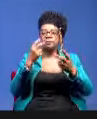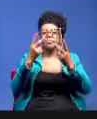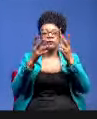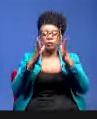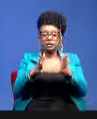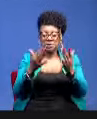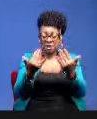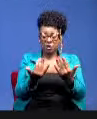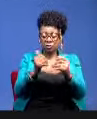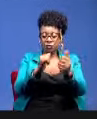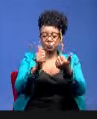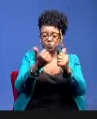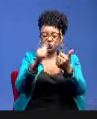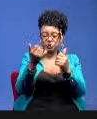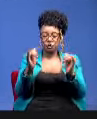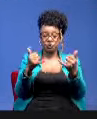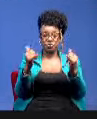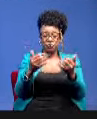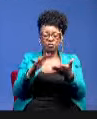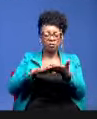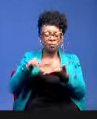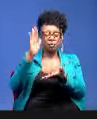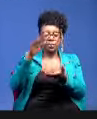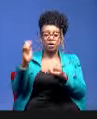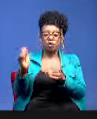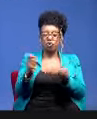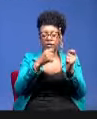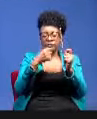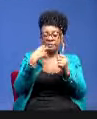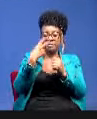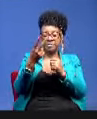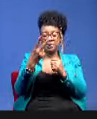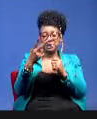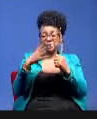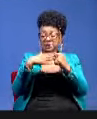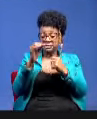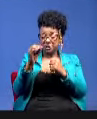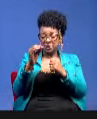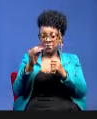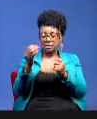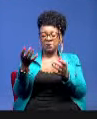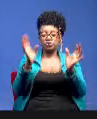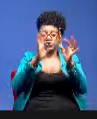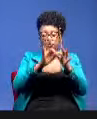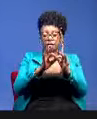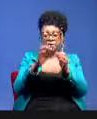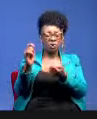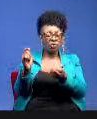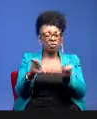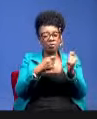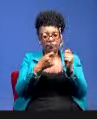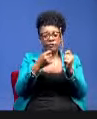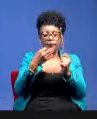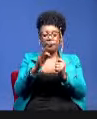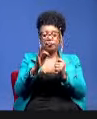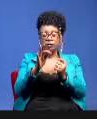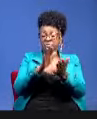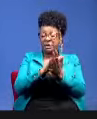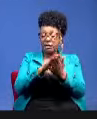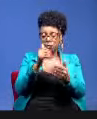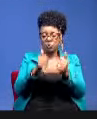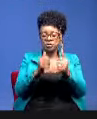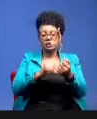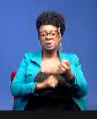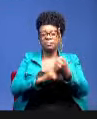za michezo kazini ambapo zaidi ya wanagofu 290 walijiunga leo kwenye shindano la gofu la benki ambalo lilidhaminiwa na